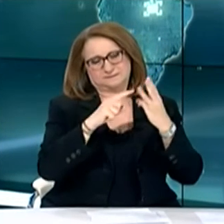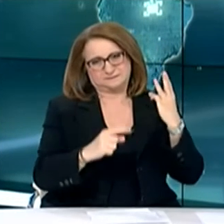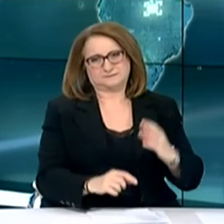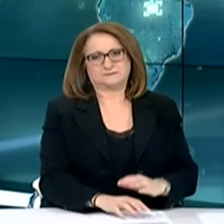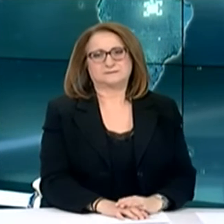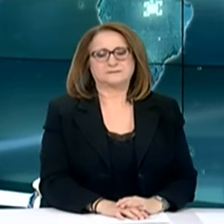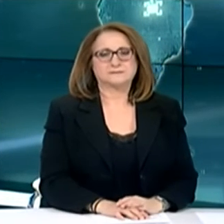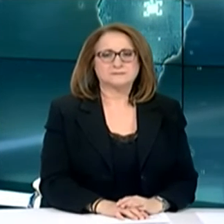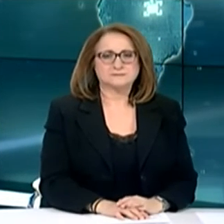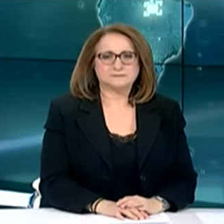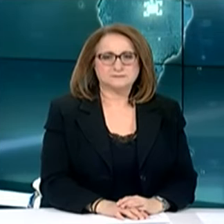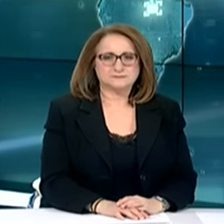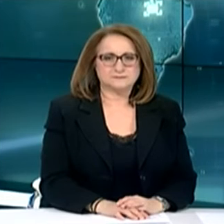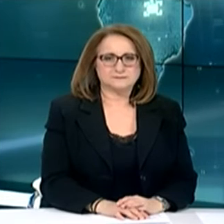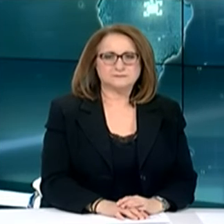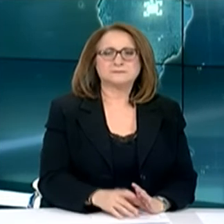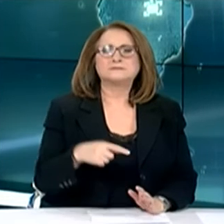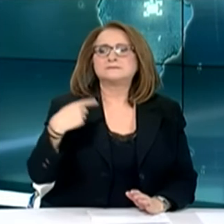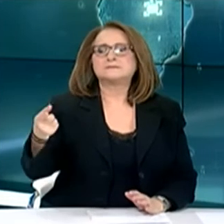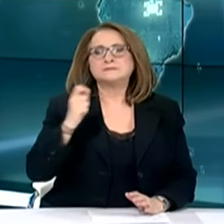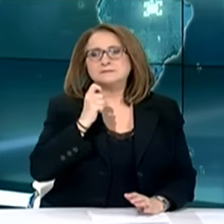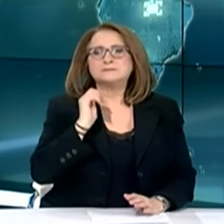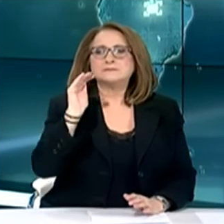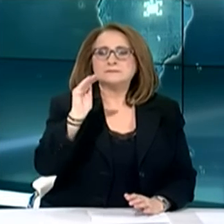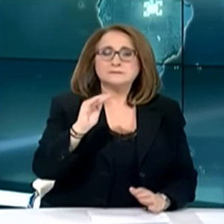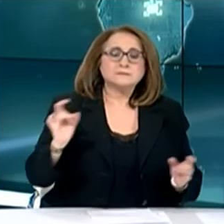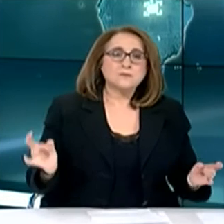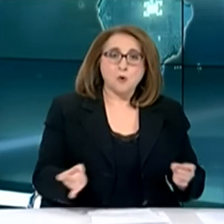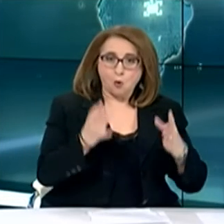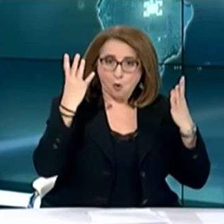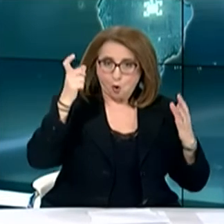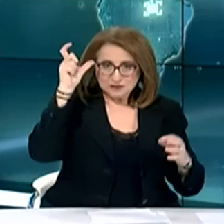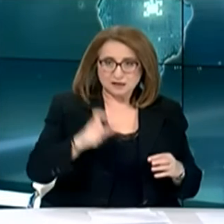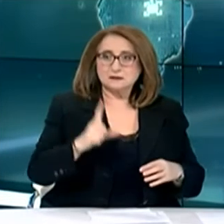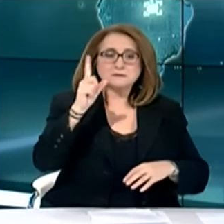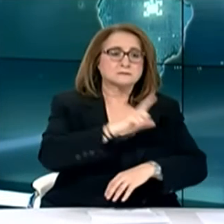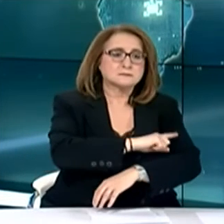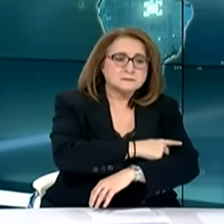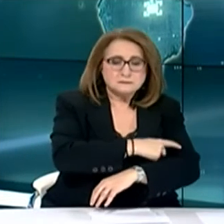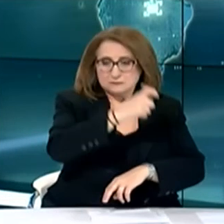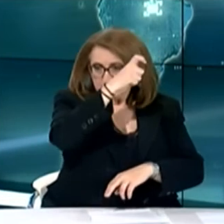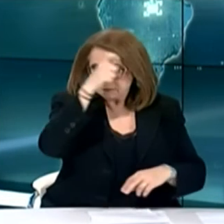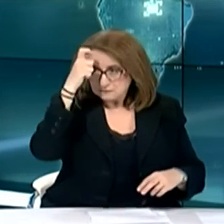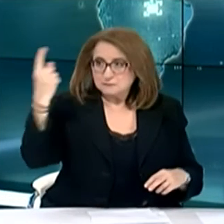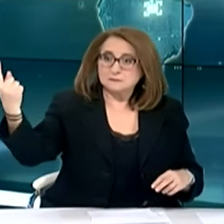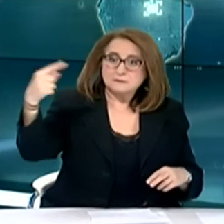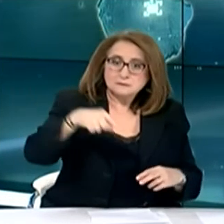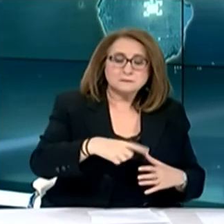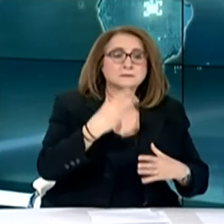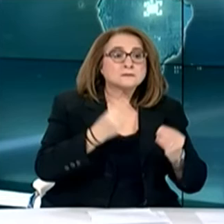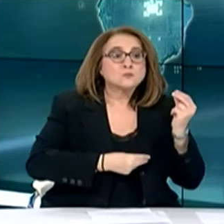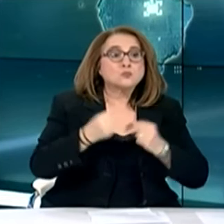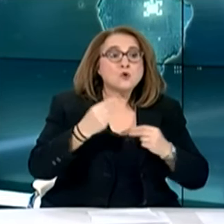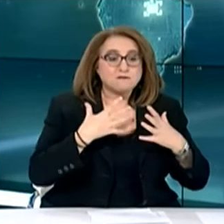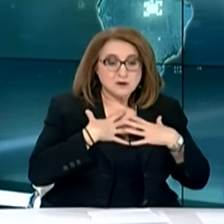Επανέρχομαι στους υγειονομικούς. Η υγειονομική συνεχώς, όταν φτάνει ένα περιστατικό με συμπτώματα γρήπης που είναι σοβαρά,